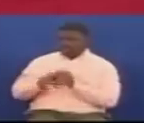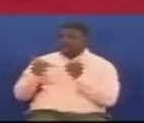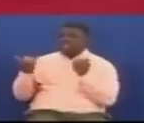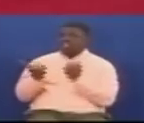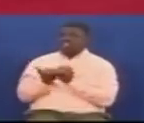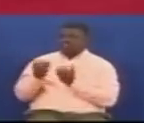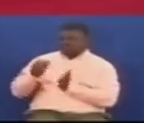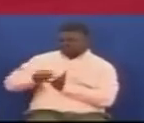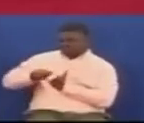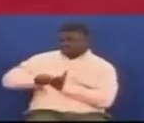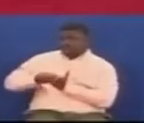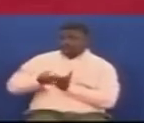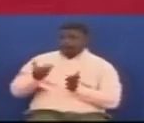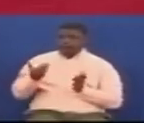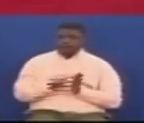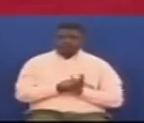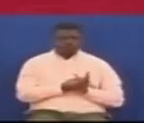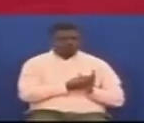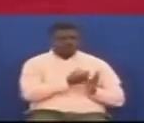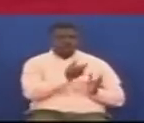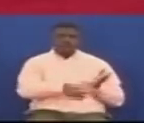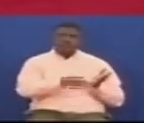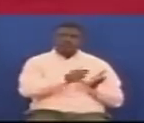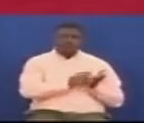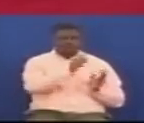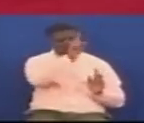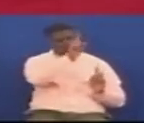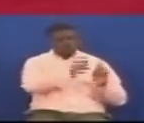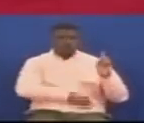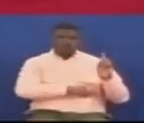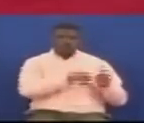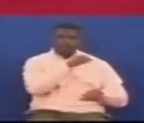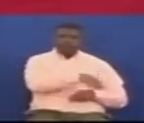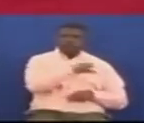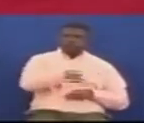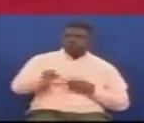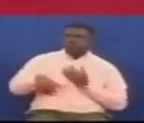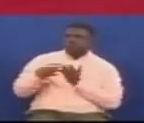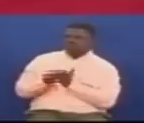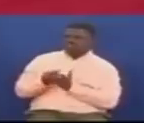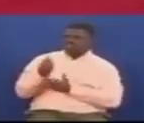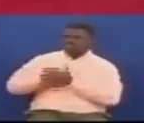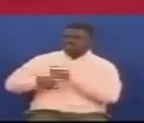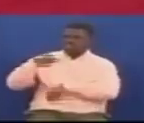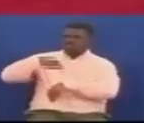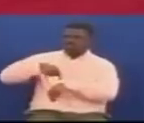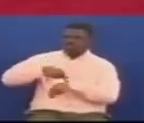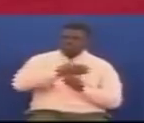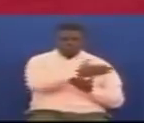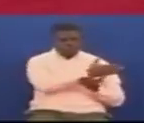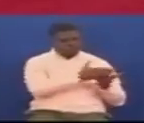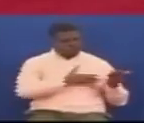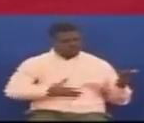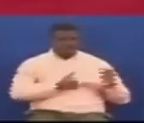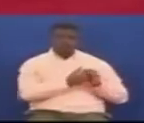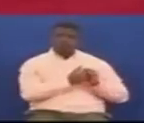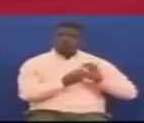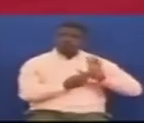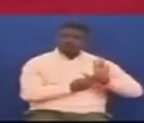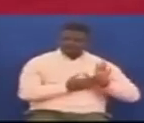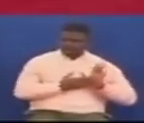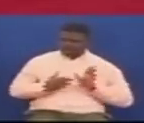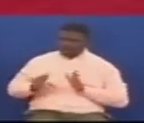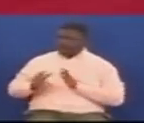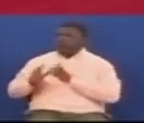fedha pamoja na kushusha riba katika masoko ya fedha, ambapo katika kipindi cha Julai 2018 hadi